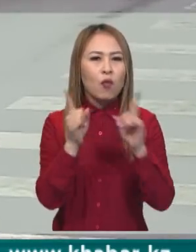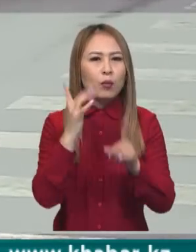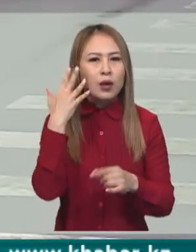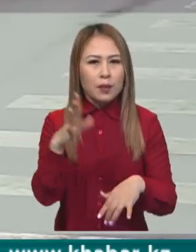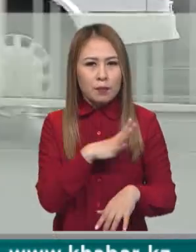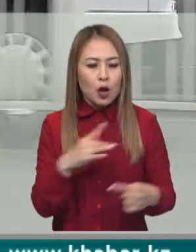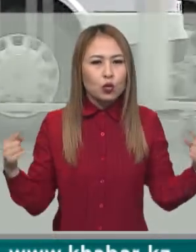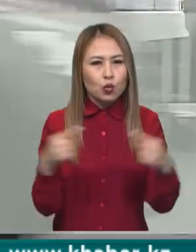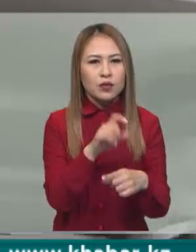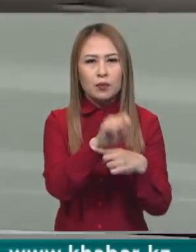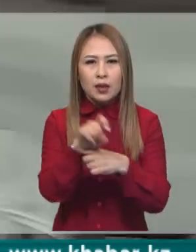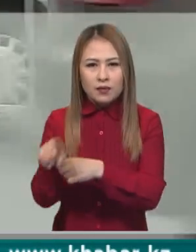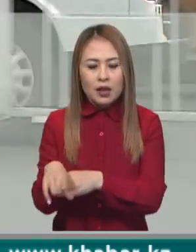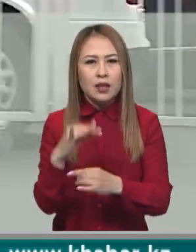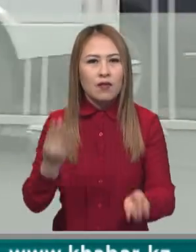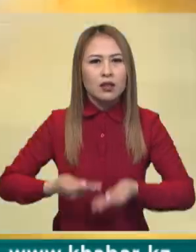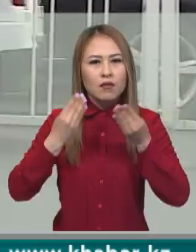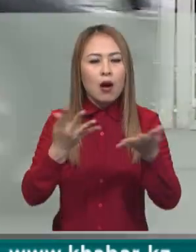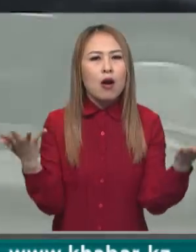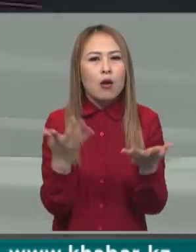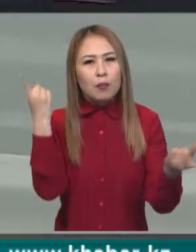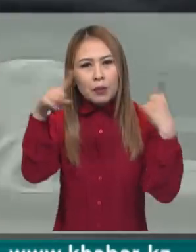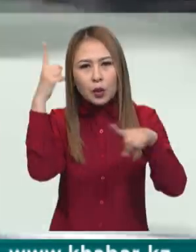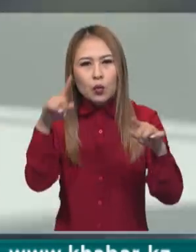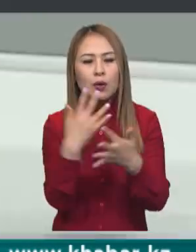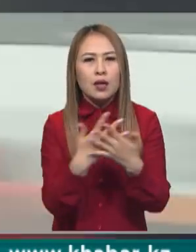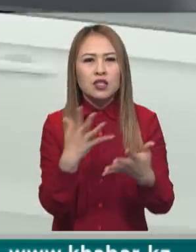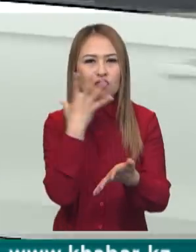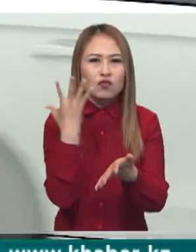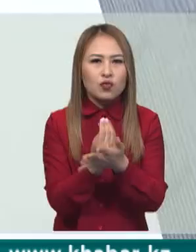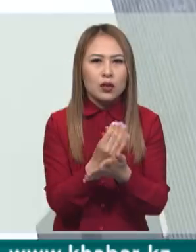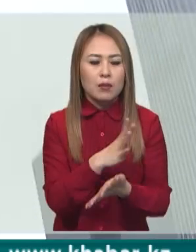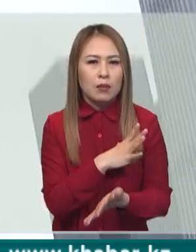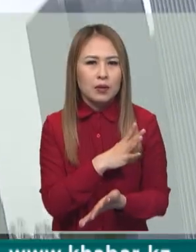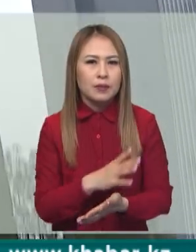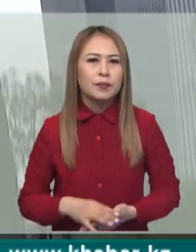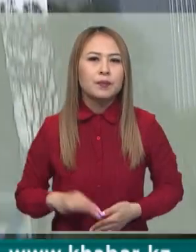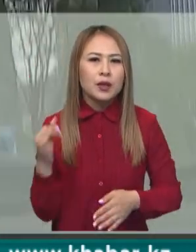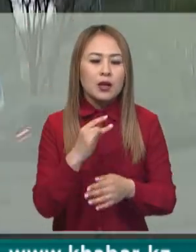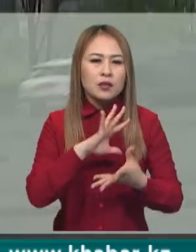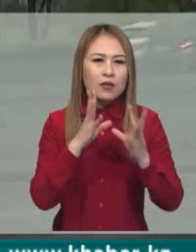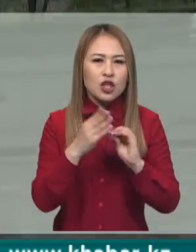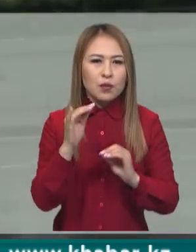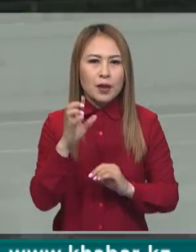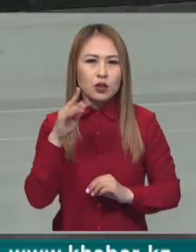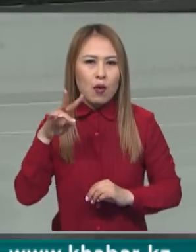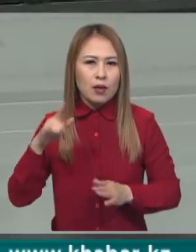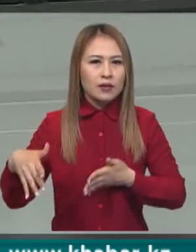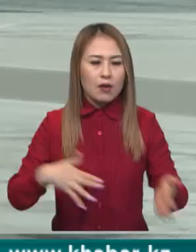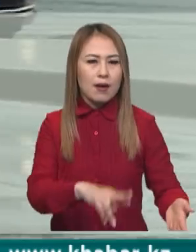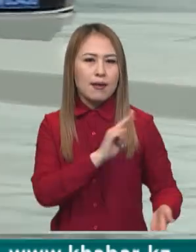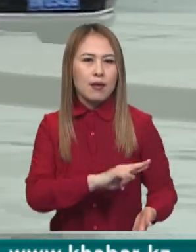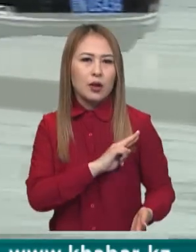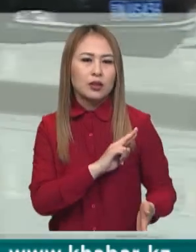де тиісті ұсыныстарын айтып, Қазақстанды транзиттік хабқа айналдыру жолында біраз бастама көтерді. Бір парасы Жібек жолы бойындағы қызмет көрсету